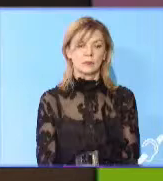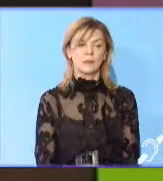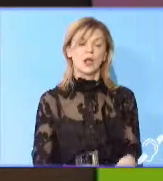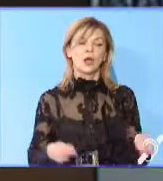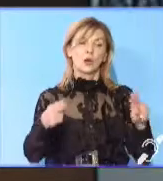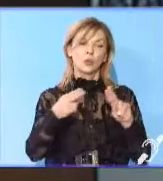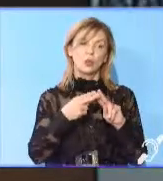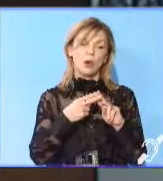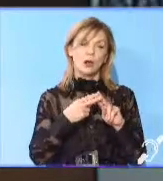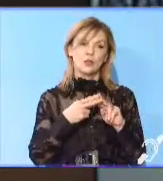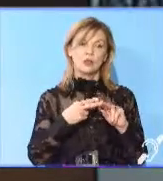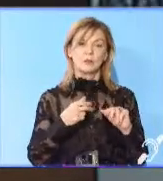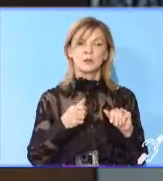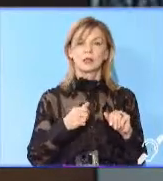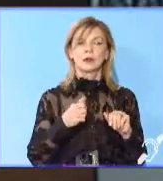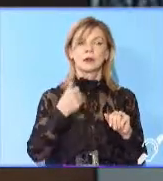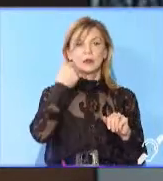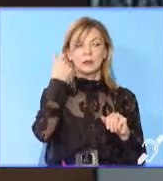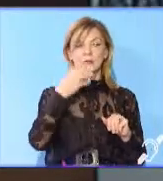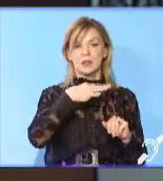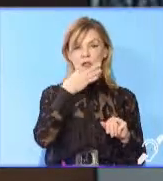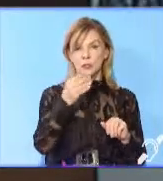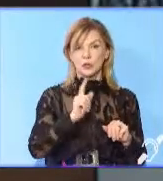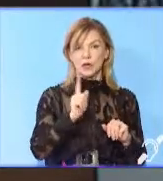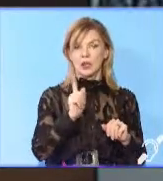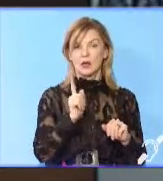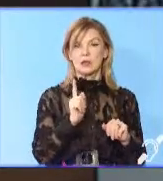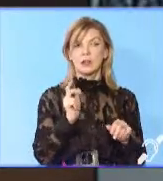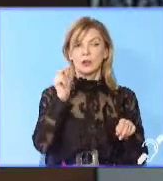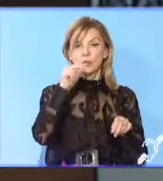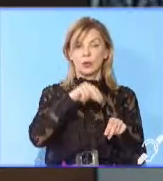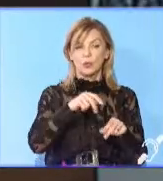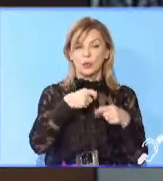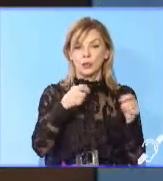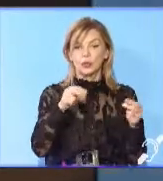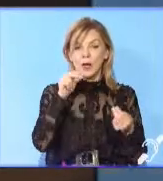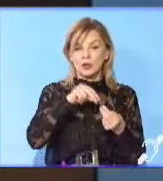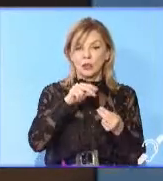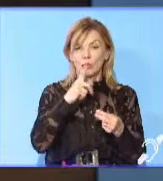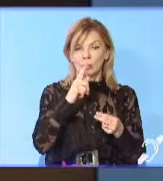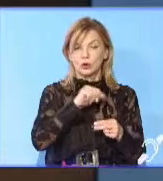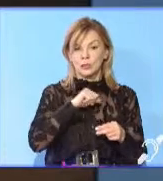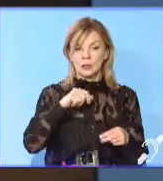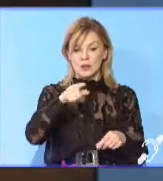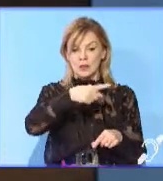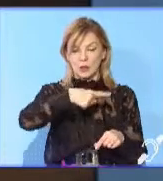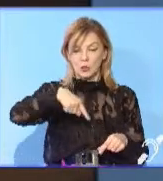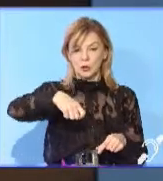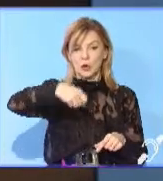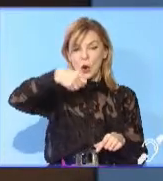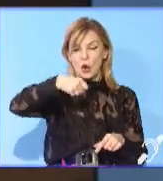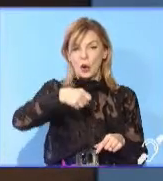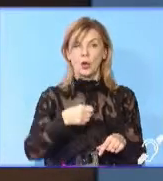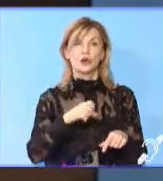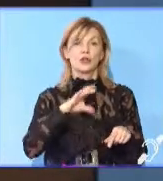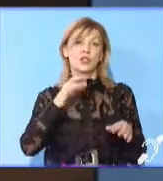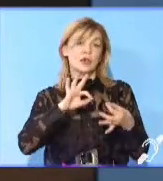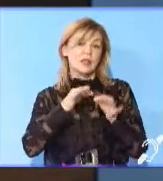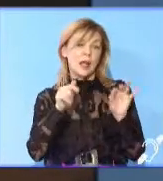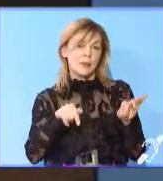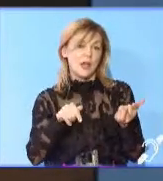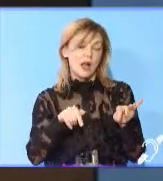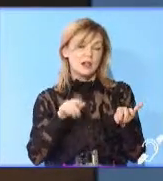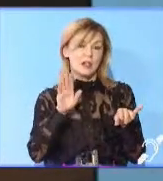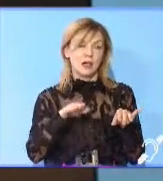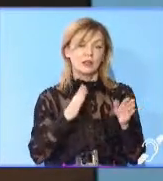Cunoaștem cu toții expresia populară să nu pui toate ouăle într-un singur coș. Cum se traduce această recomandare în termeni financiari și